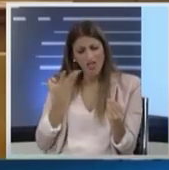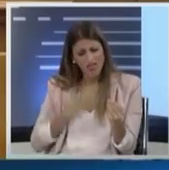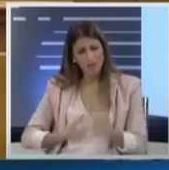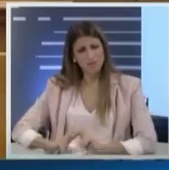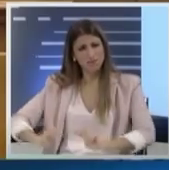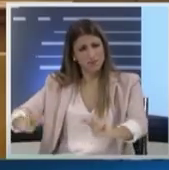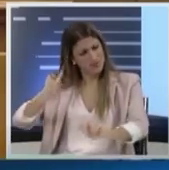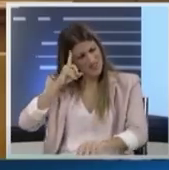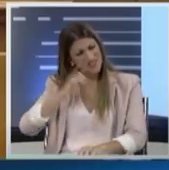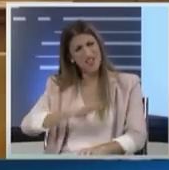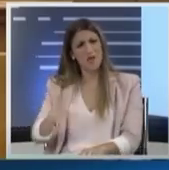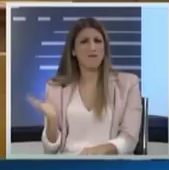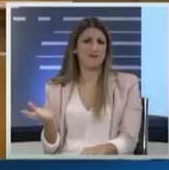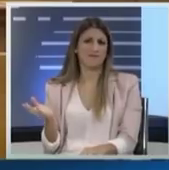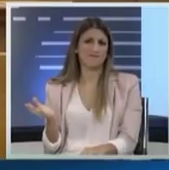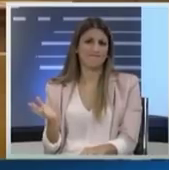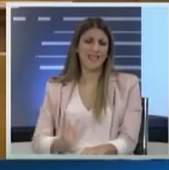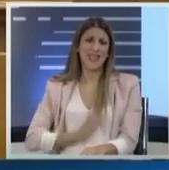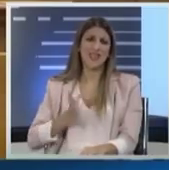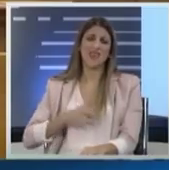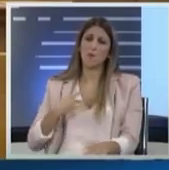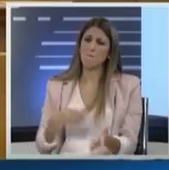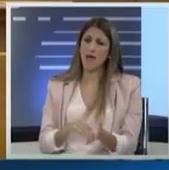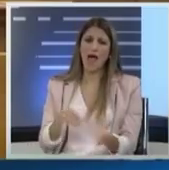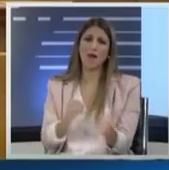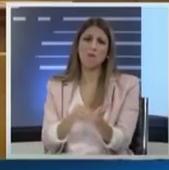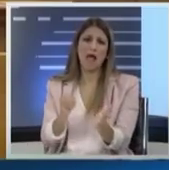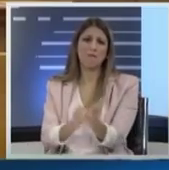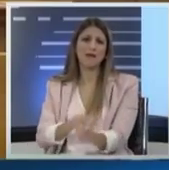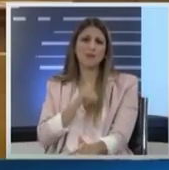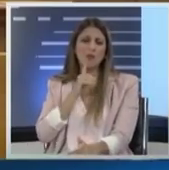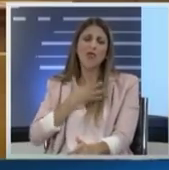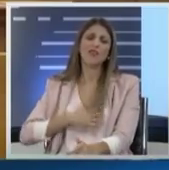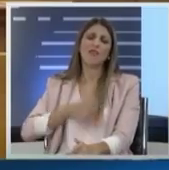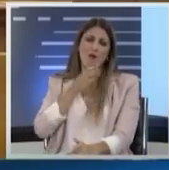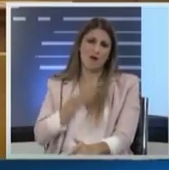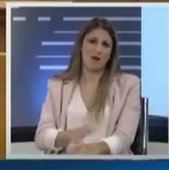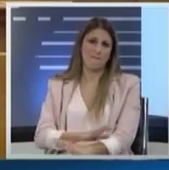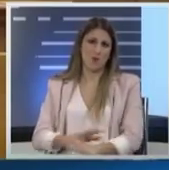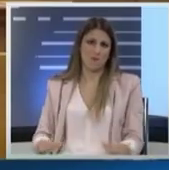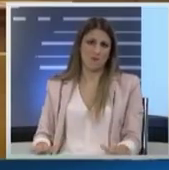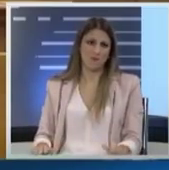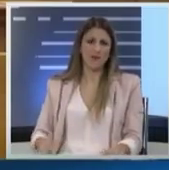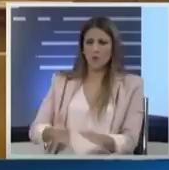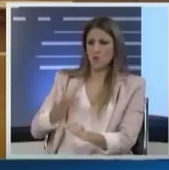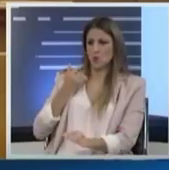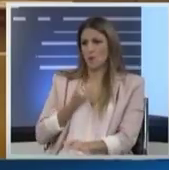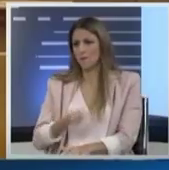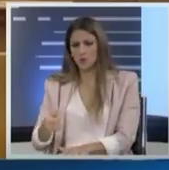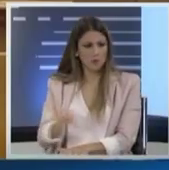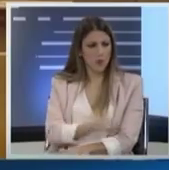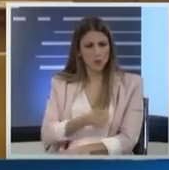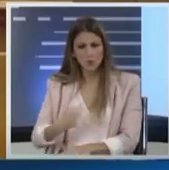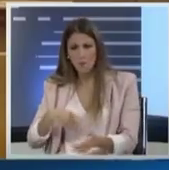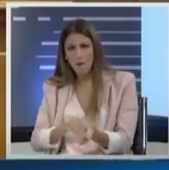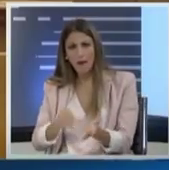1992, είναι γνωστό. Δεν θέλω να επεκταθώ άλλο, με τις παλινοδίες σας το ζήτημα αυτό. Τα είπαμε